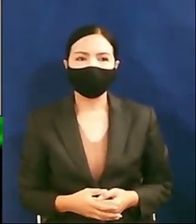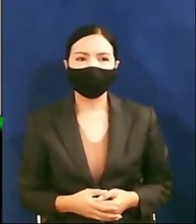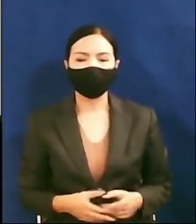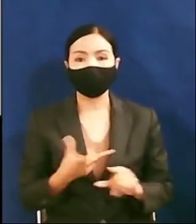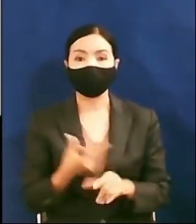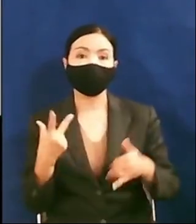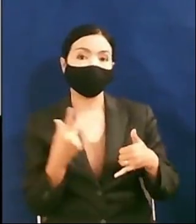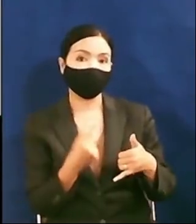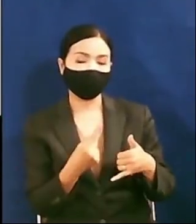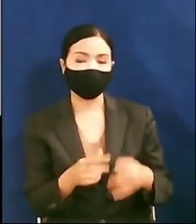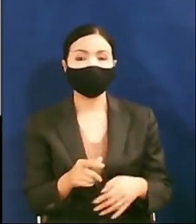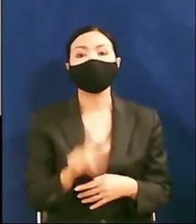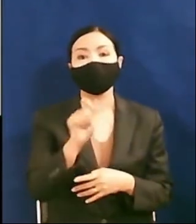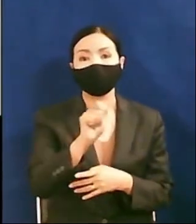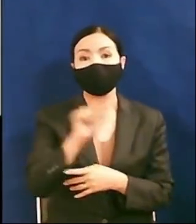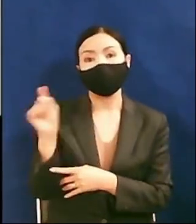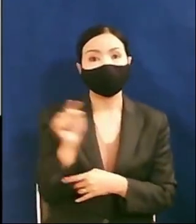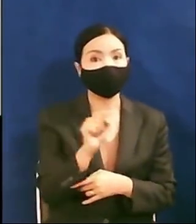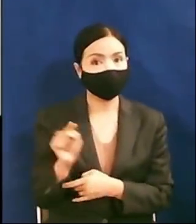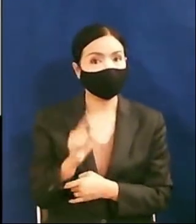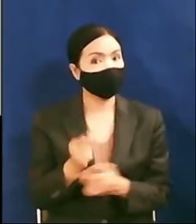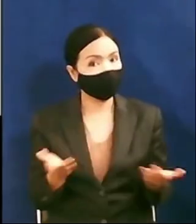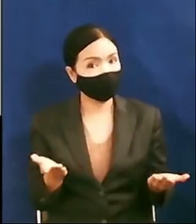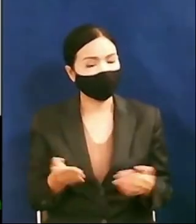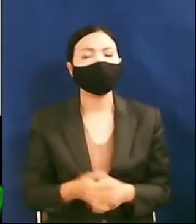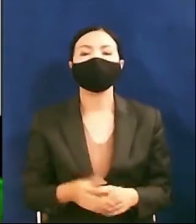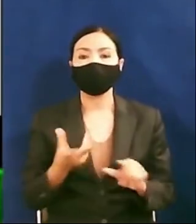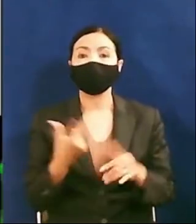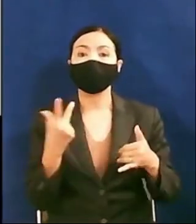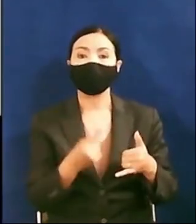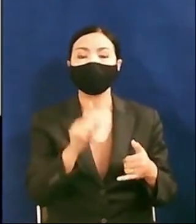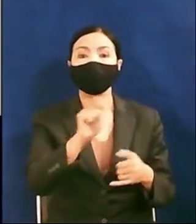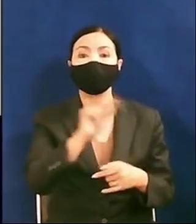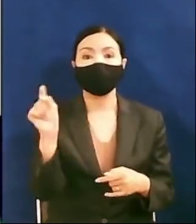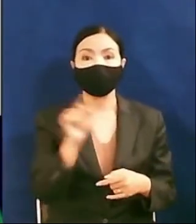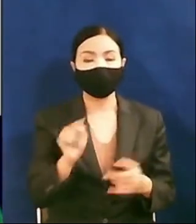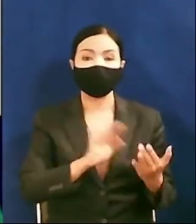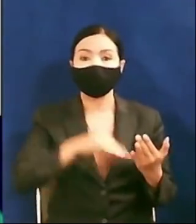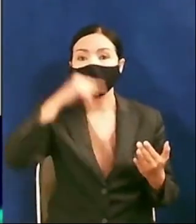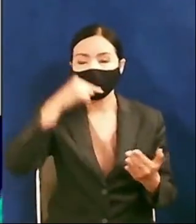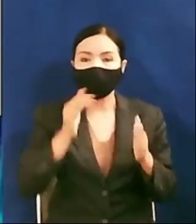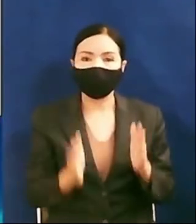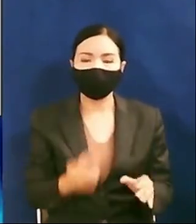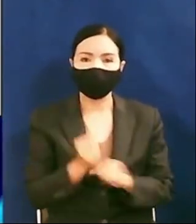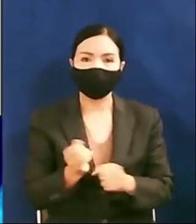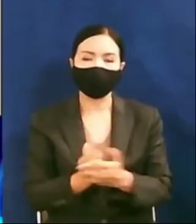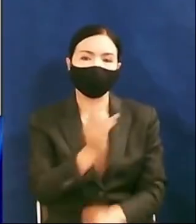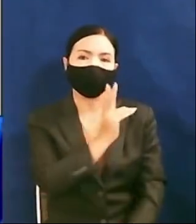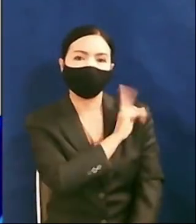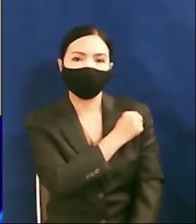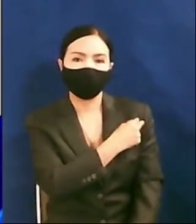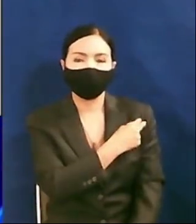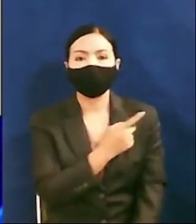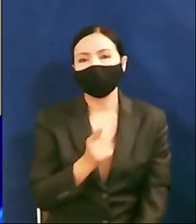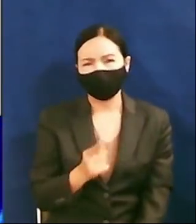ฉีดวัคซีนแอสตราเซเนกานะครับวัคซีนแอสตราเซเนกาในประเทศไทยเราเองเนี่ยบุคลากรสาธารณสุขเนี่ยก็ส่